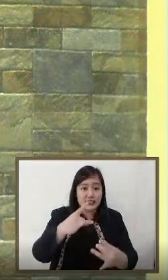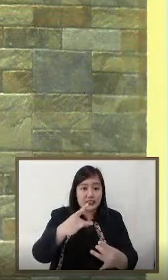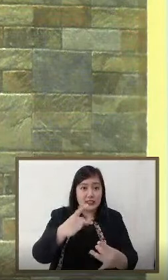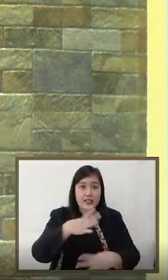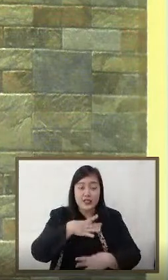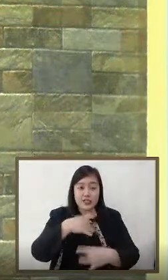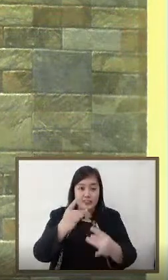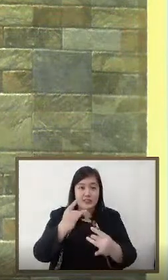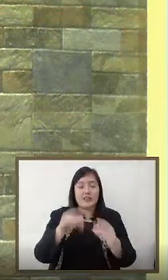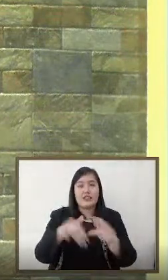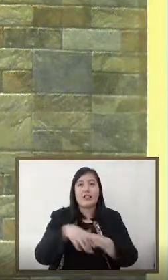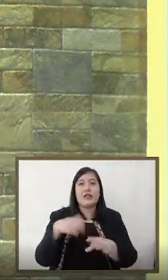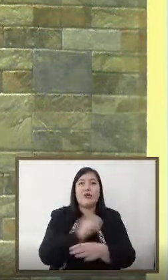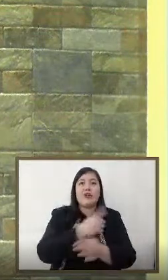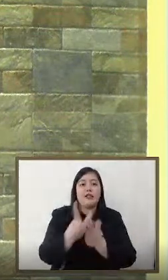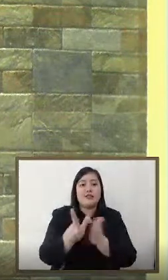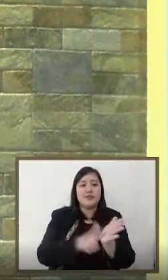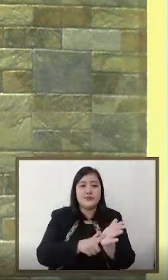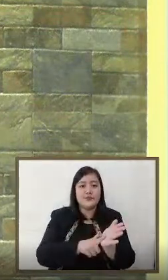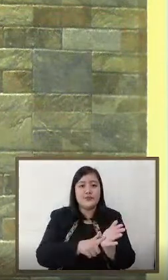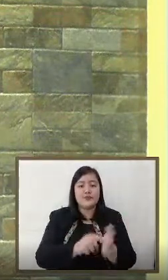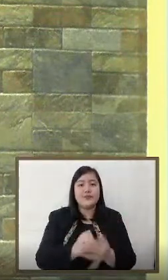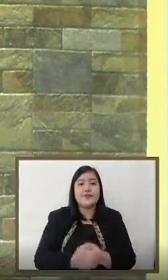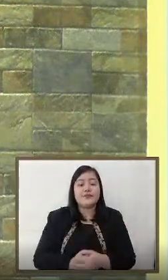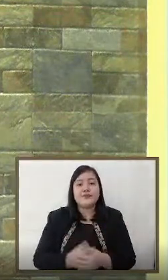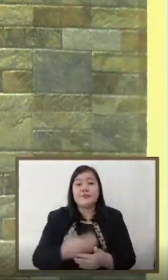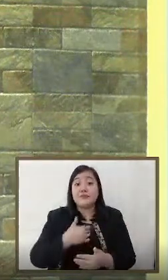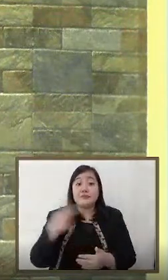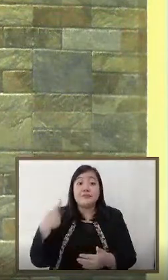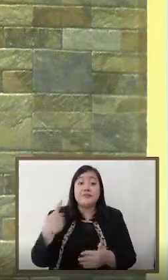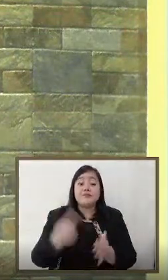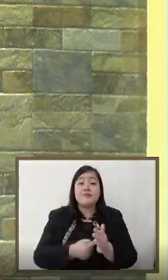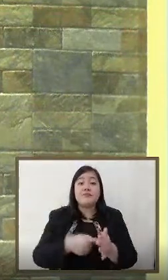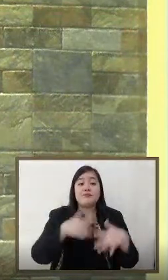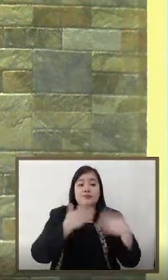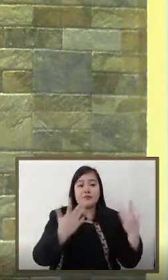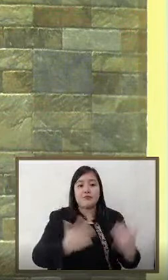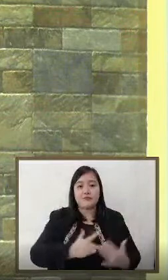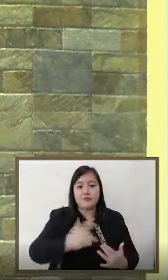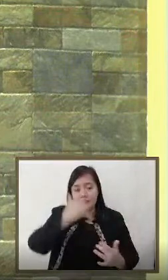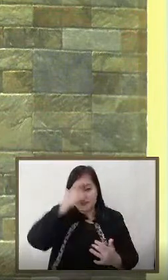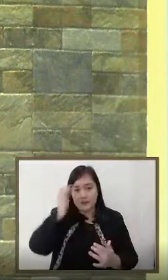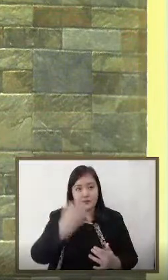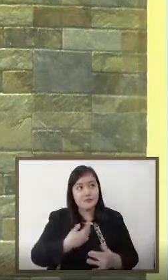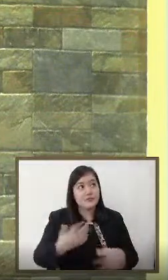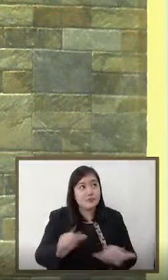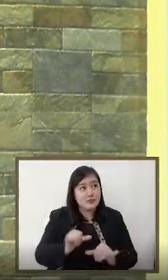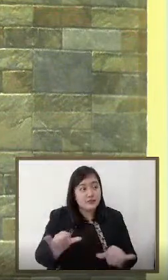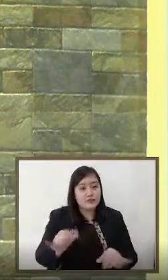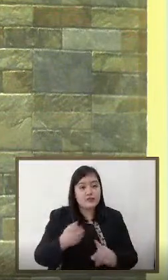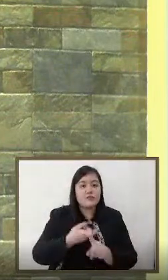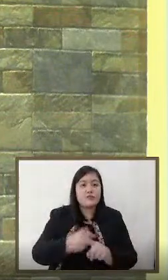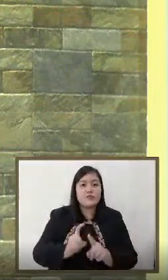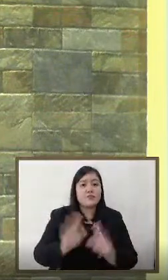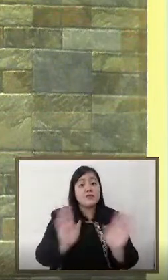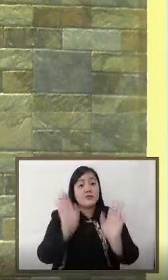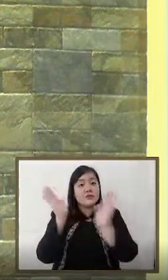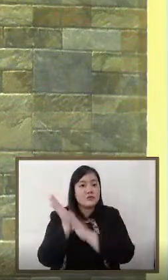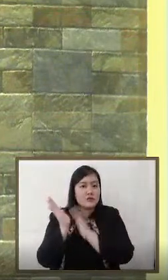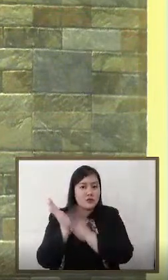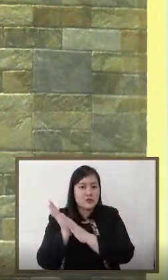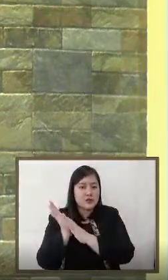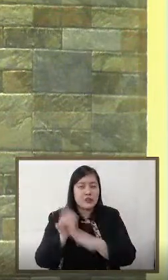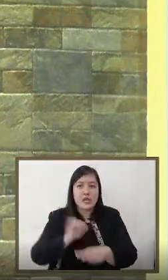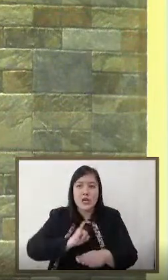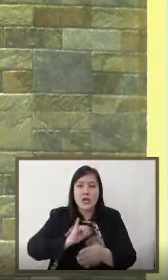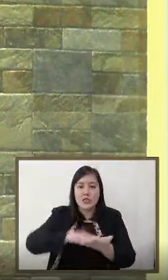siguro ako may heart na ganito dahil galing din po ako sa Sunday school. Doon ko rin nakilala yung Panginoon sa